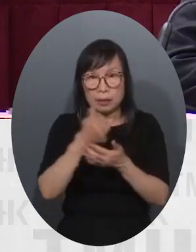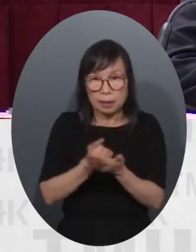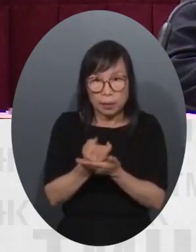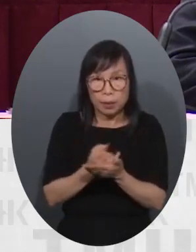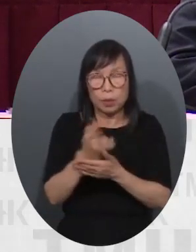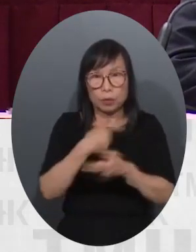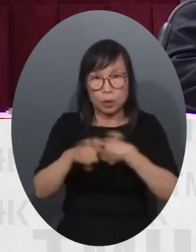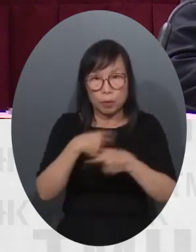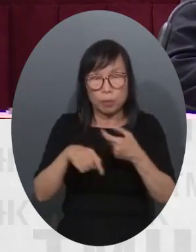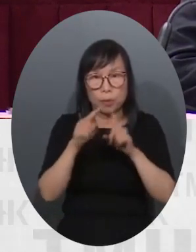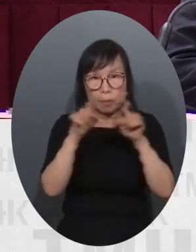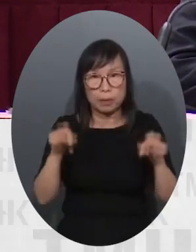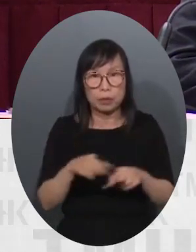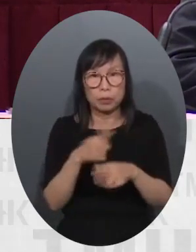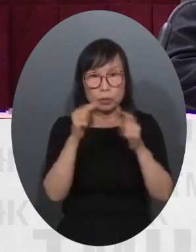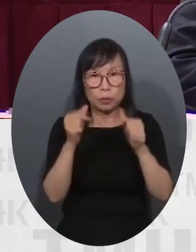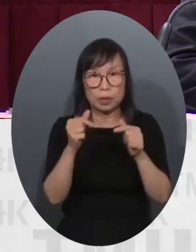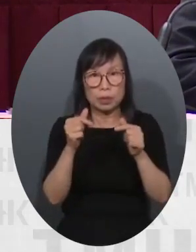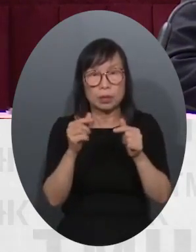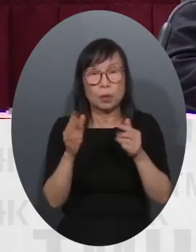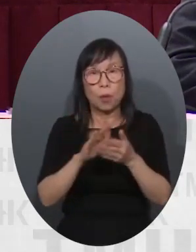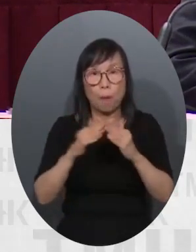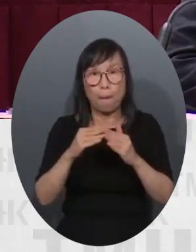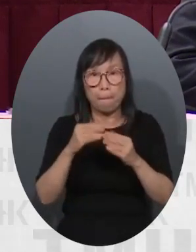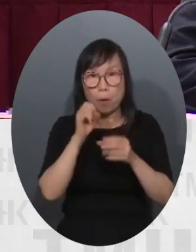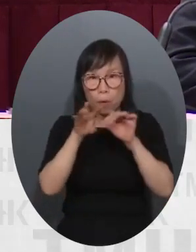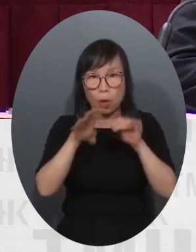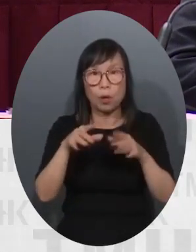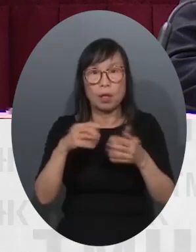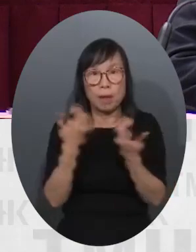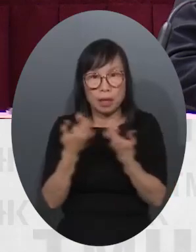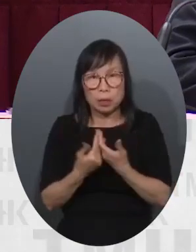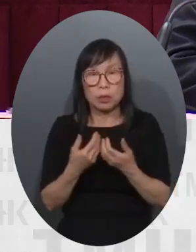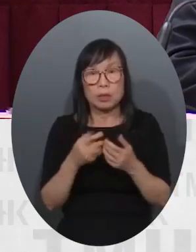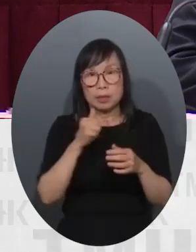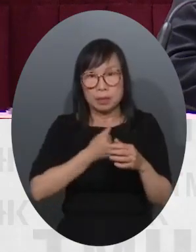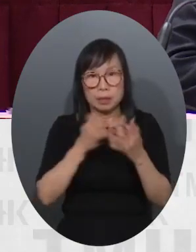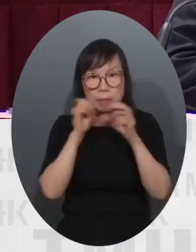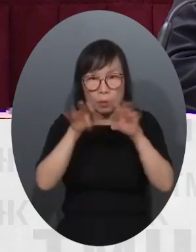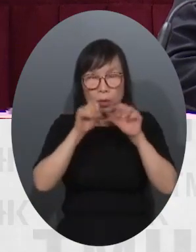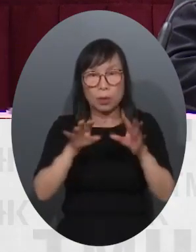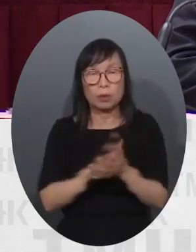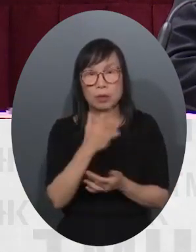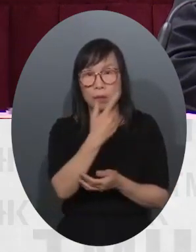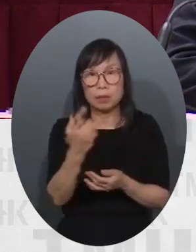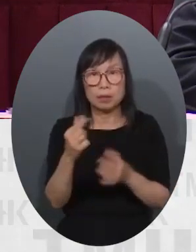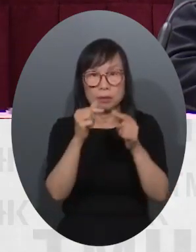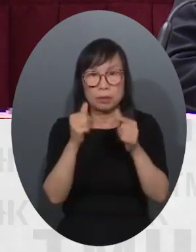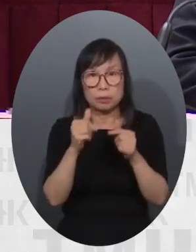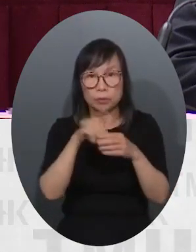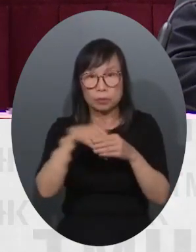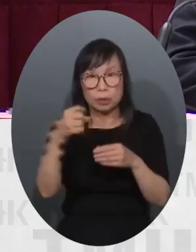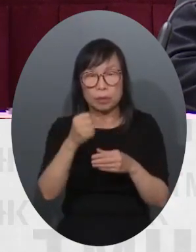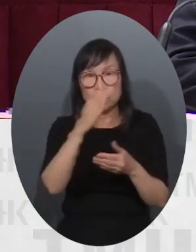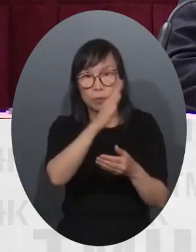財務報表、董事局報告及核數師報告。相信各位股東已經透過不同